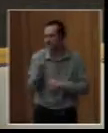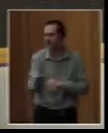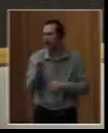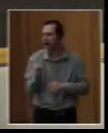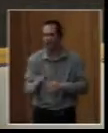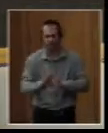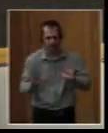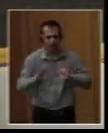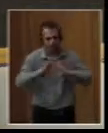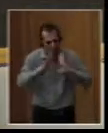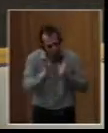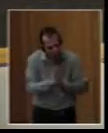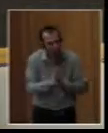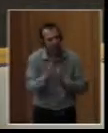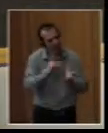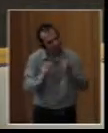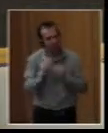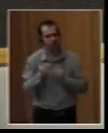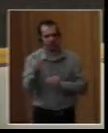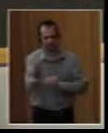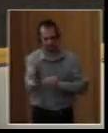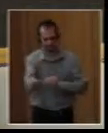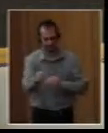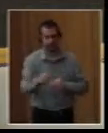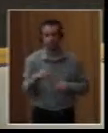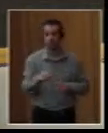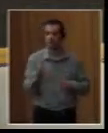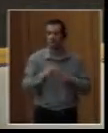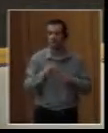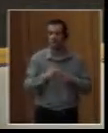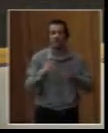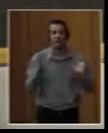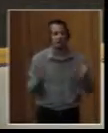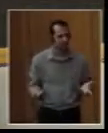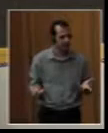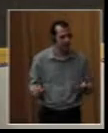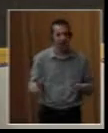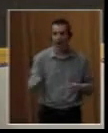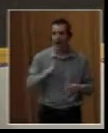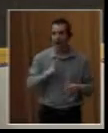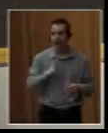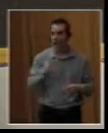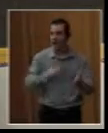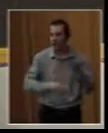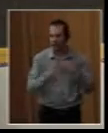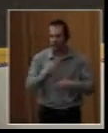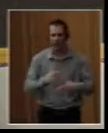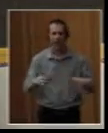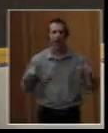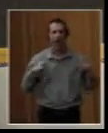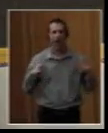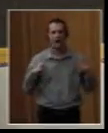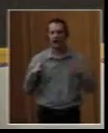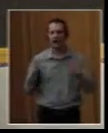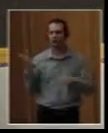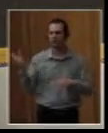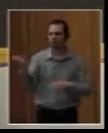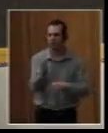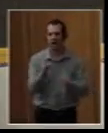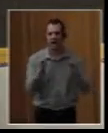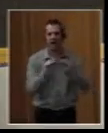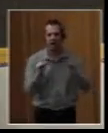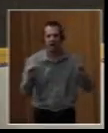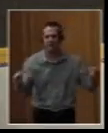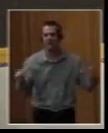Από τα πιο σημαντικά μας θέματα θεωρούμε ότι είναι και η ανεμπόδιστη πρόσβαση των ανθρώπων με αναπηρία στην εκπαίδευση και τον πολιτισμό. Σαν